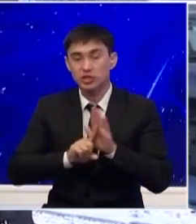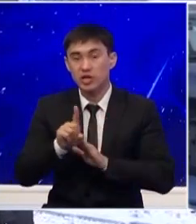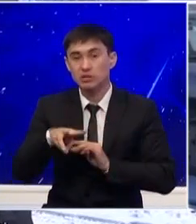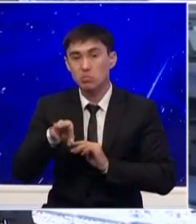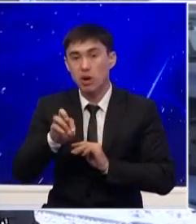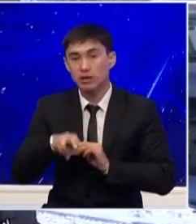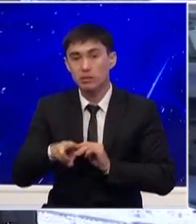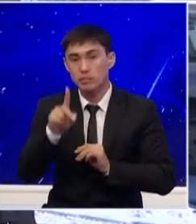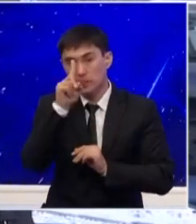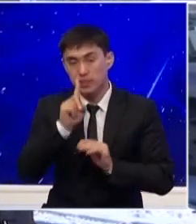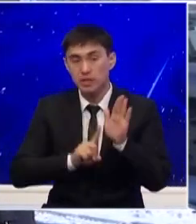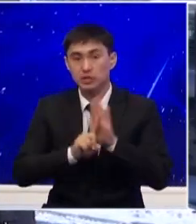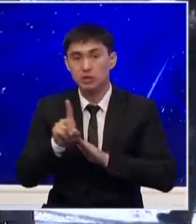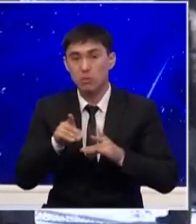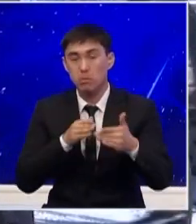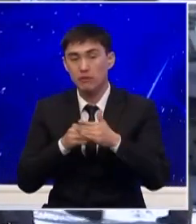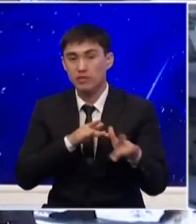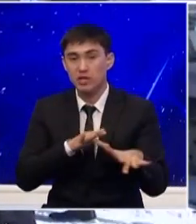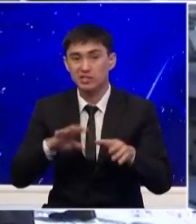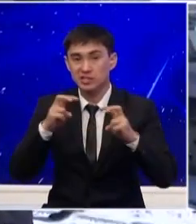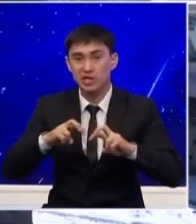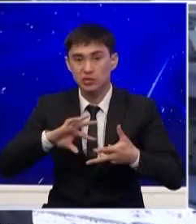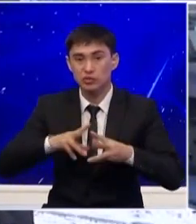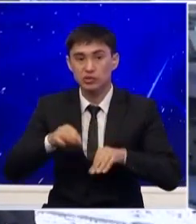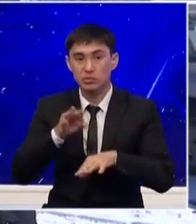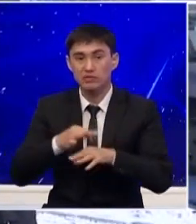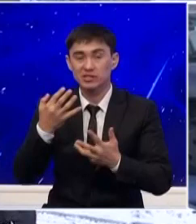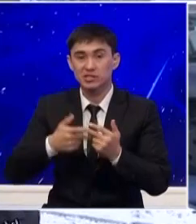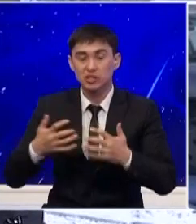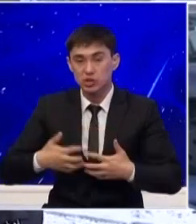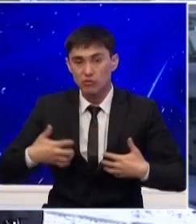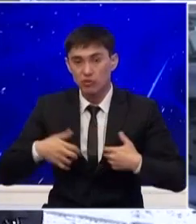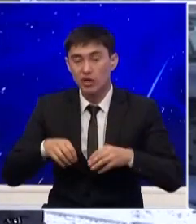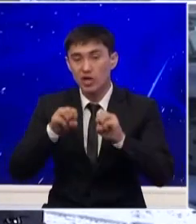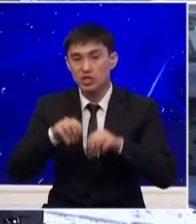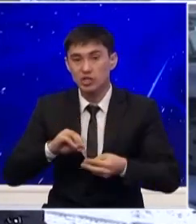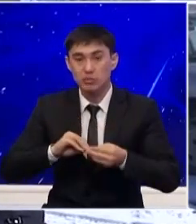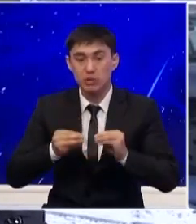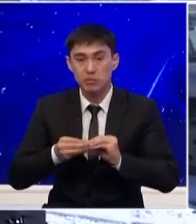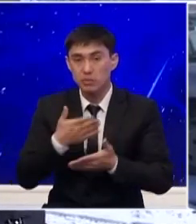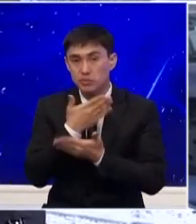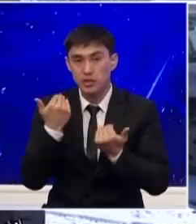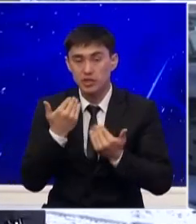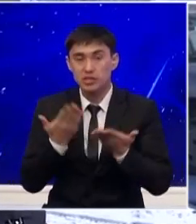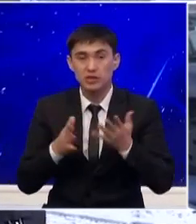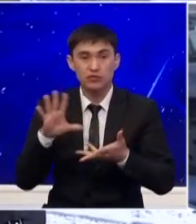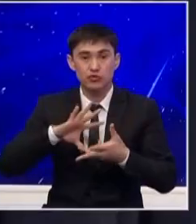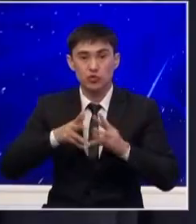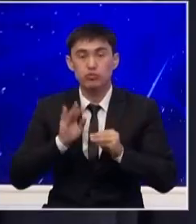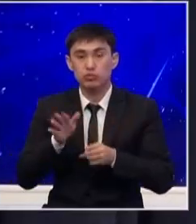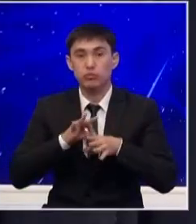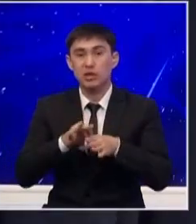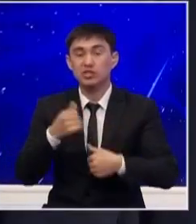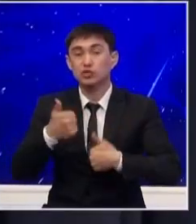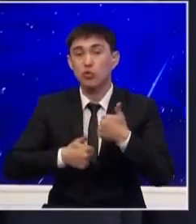мы должны начать работы по профилактике и диагностике заболеваний среди животных. А решения проблемы нет. Если все это будет проходить